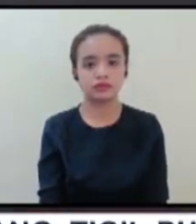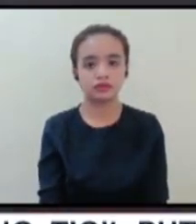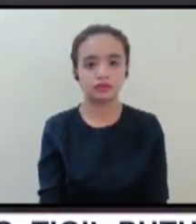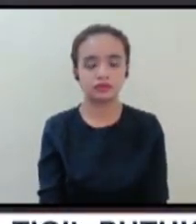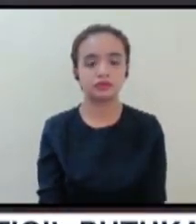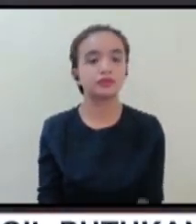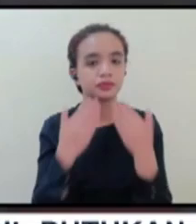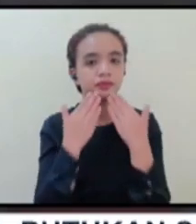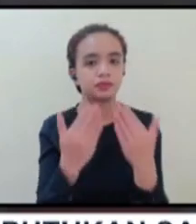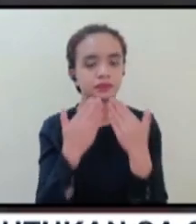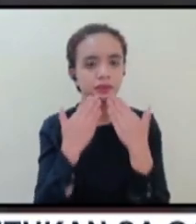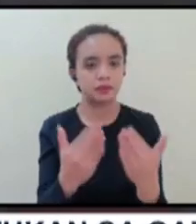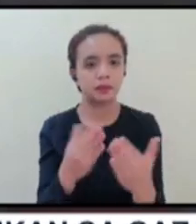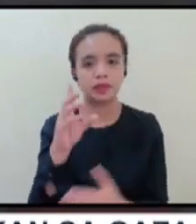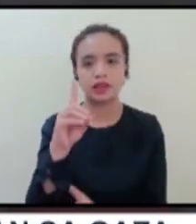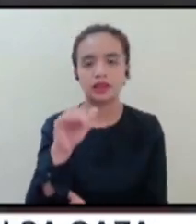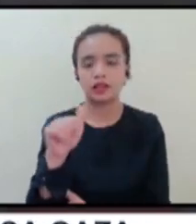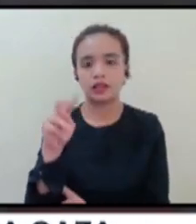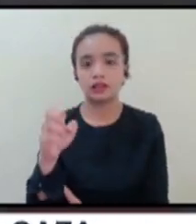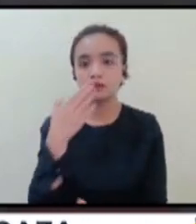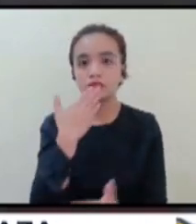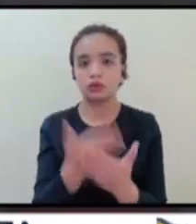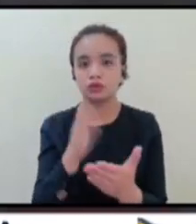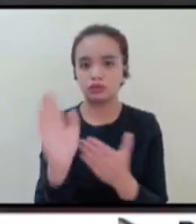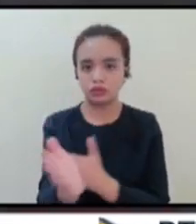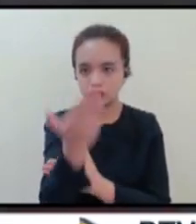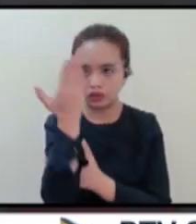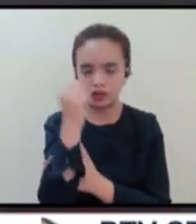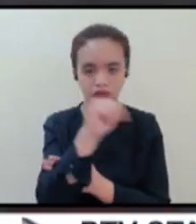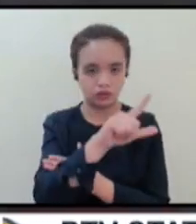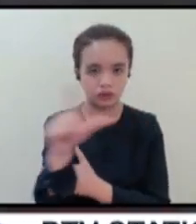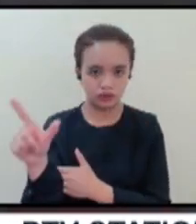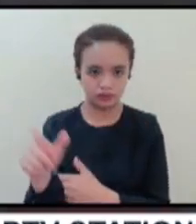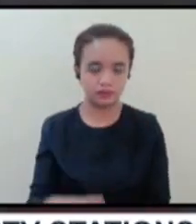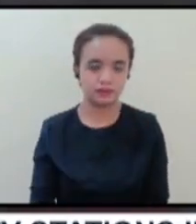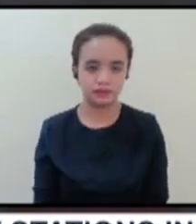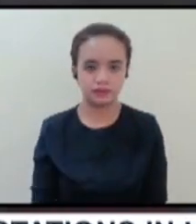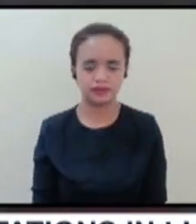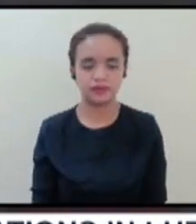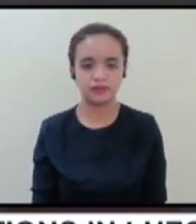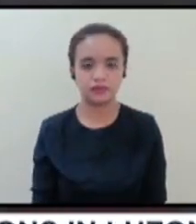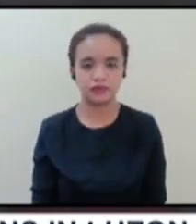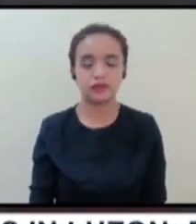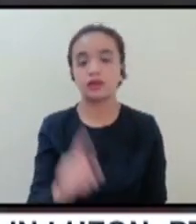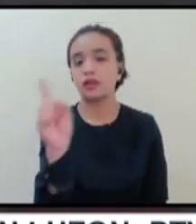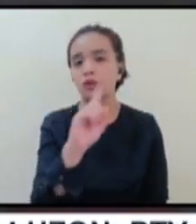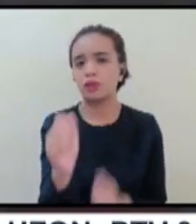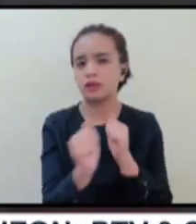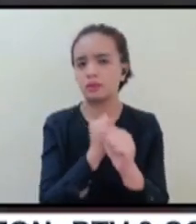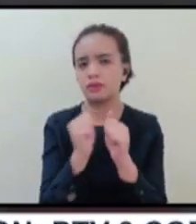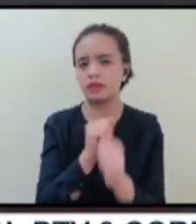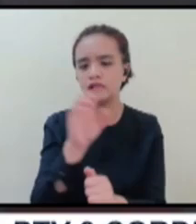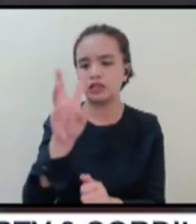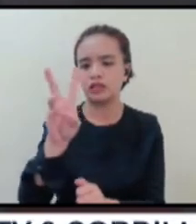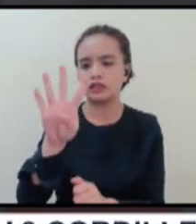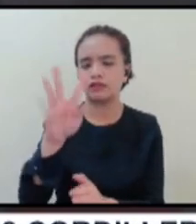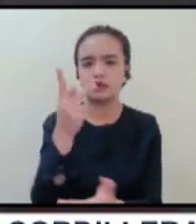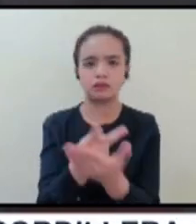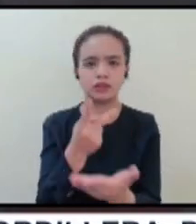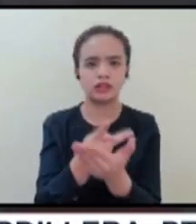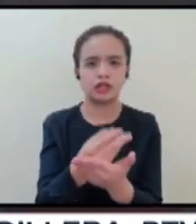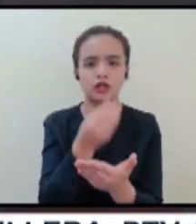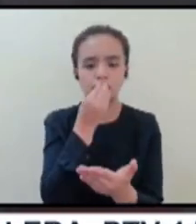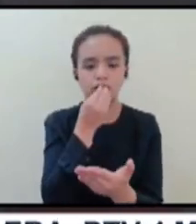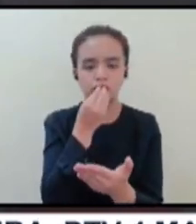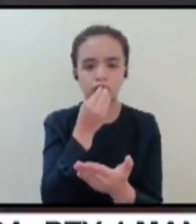Maraming salamat, Dayan, at magandang umaga sa inyo lahat yan sa studio. Ano nga bang ibig sabihin ng 64 pesos na food